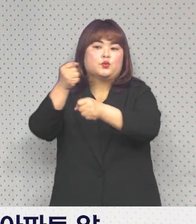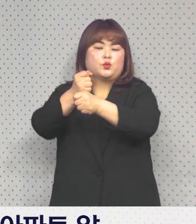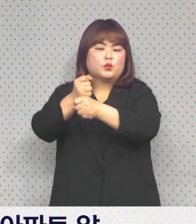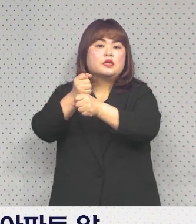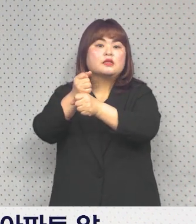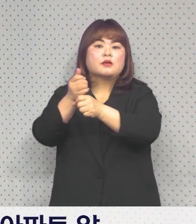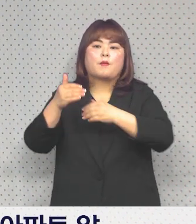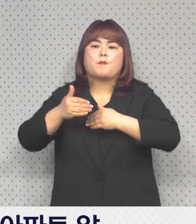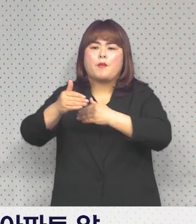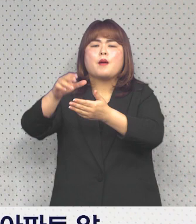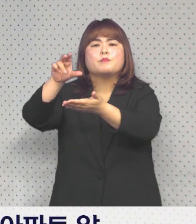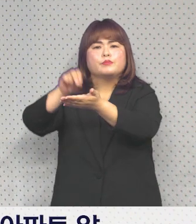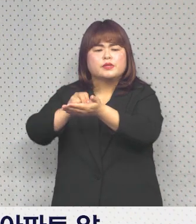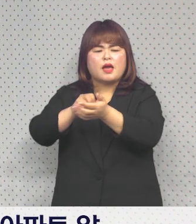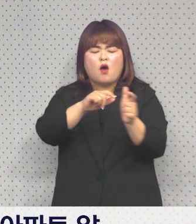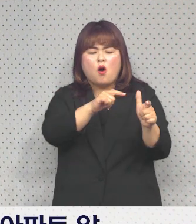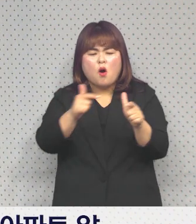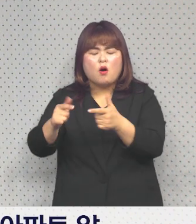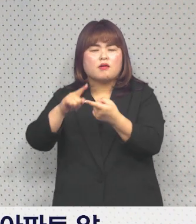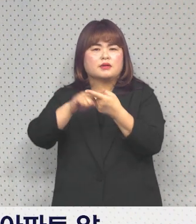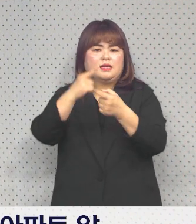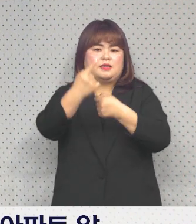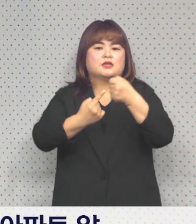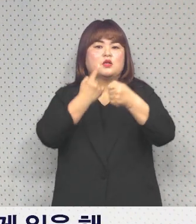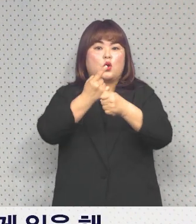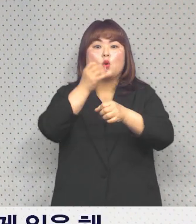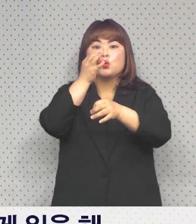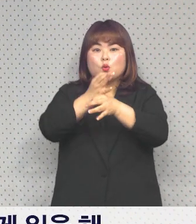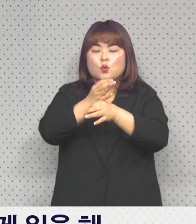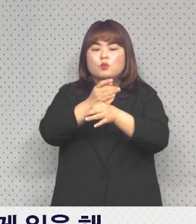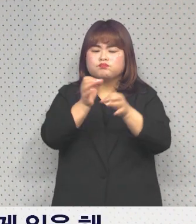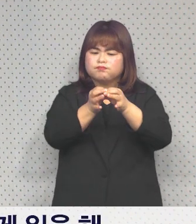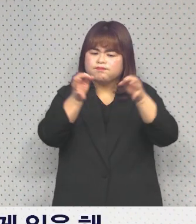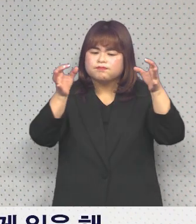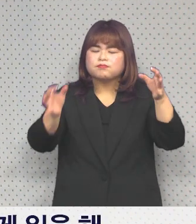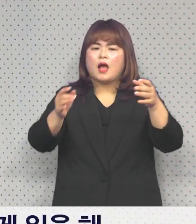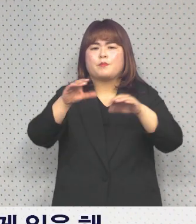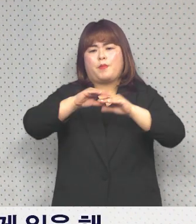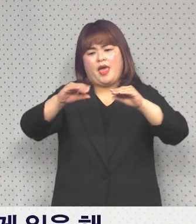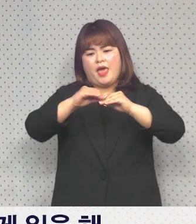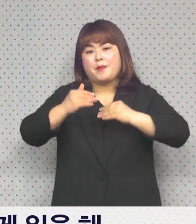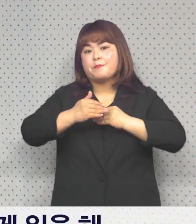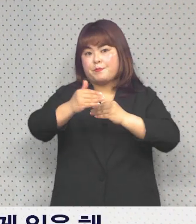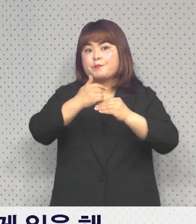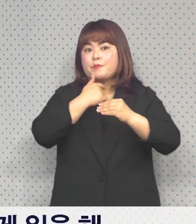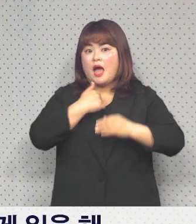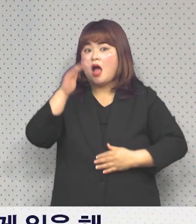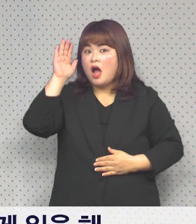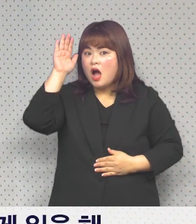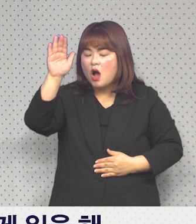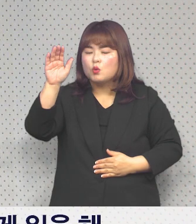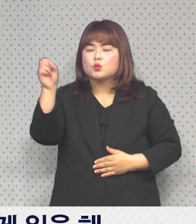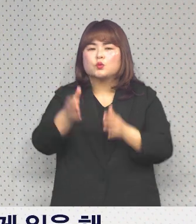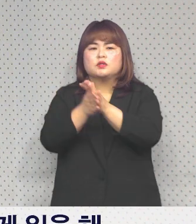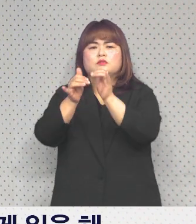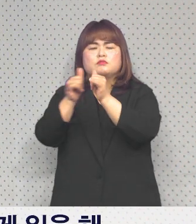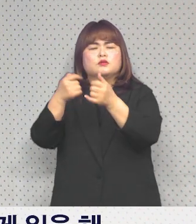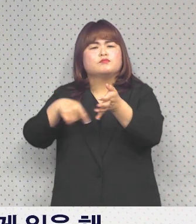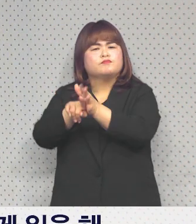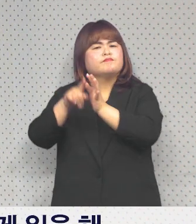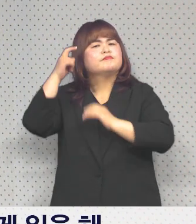도시재생 문제, 이런 것들을 지난 1년 동안 해결을 해 나갔습니다. 앞으로도